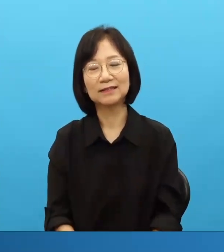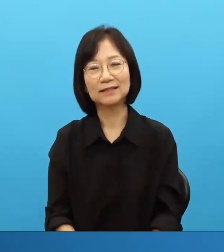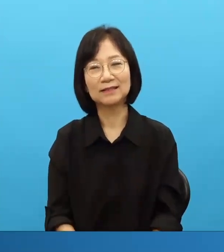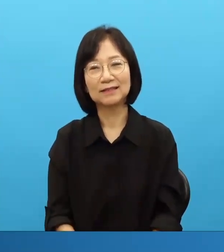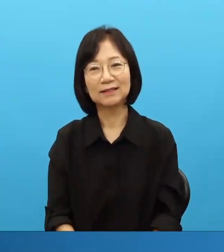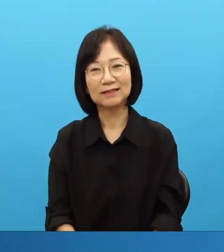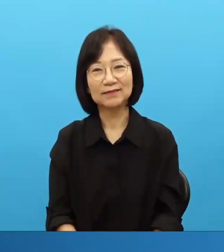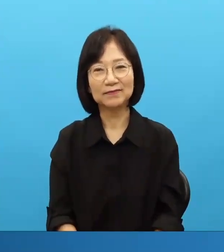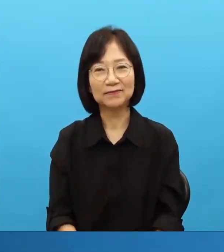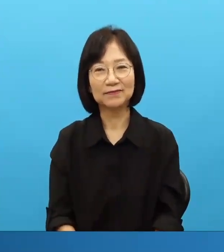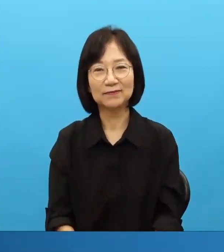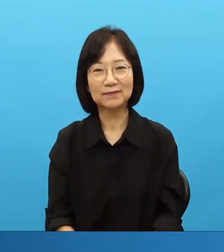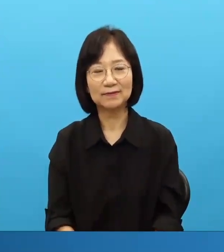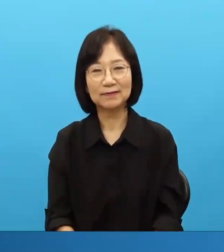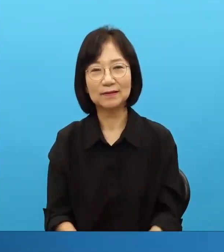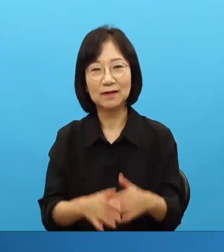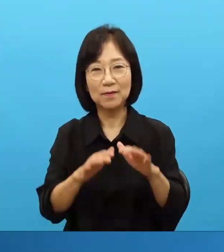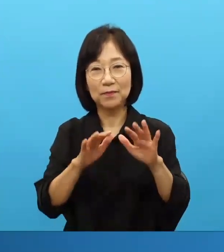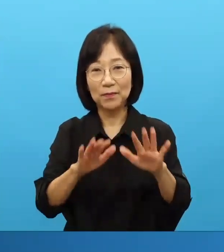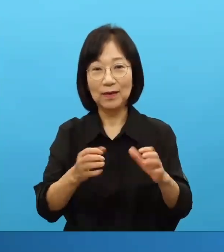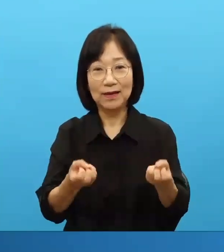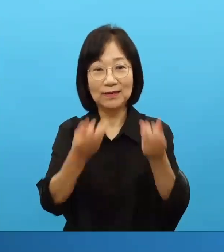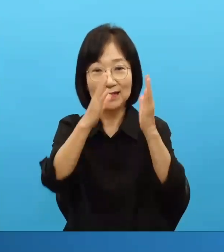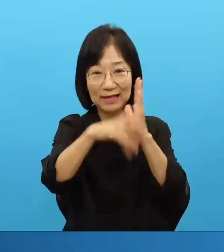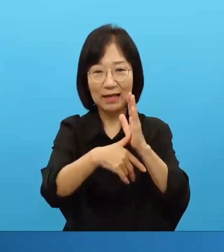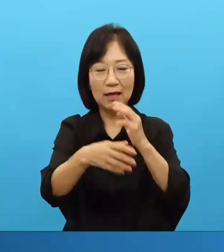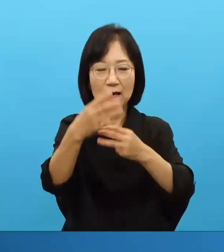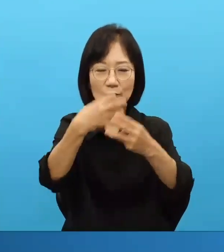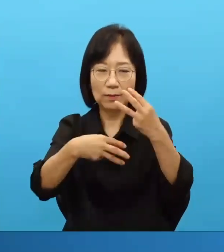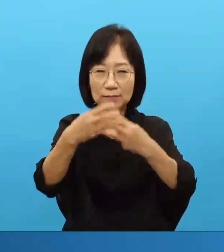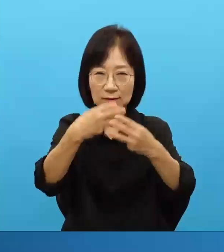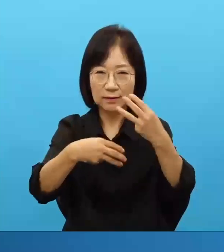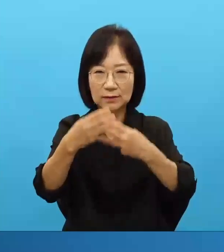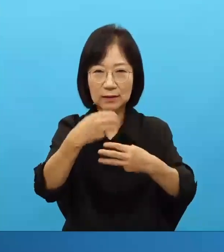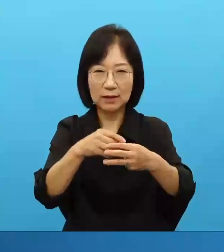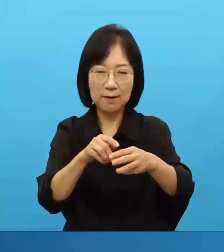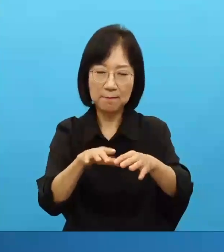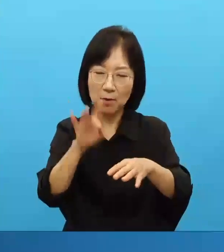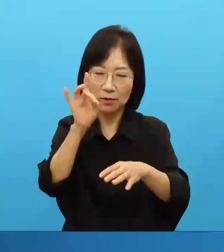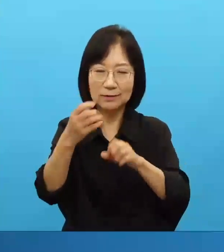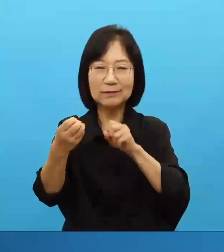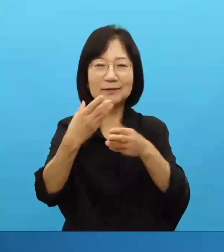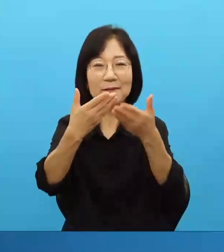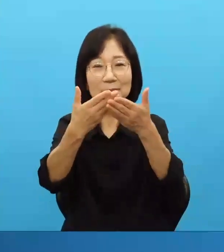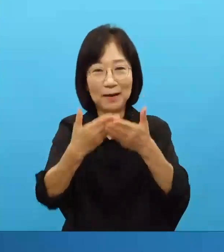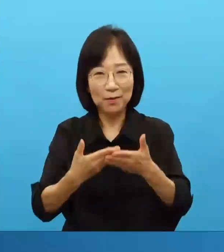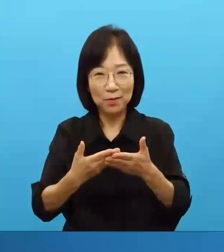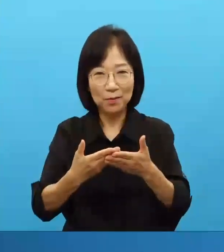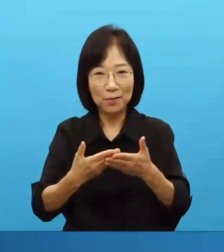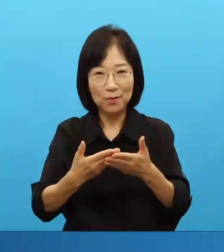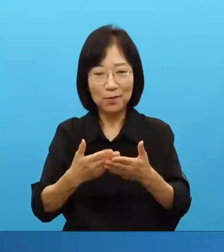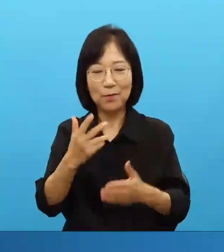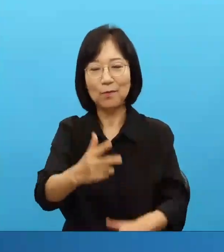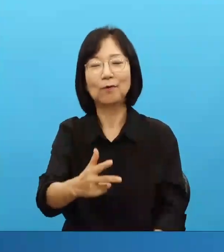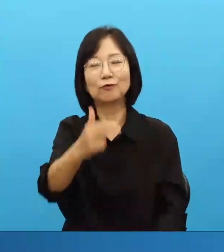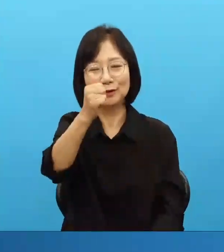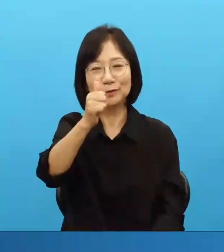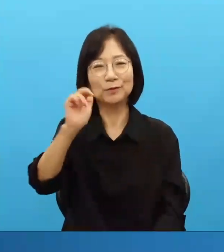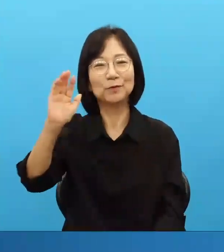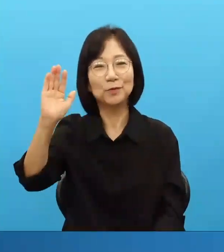한편 이번 WRC는 누구보다 렘넌트들이 앞서서 응답받고 누린 렘넌트가 주인공이 된